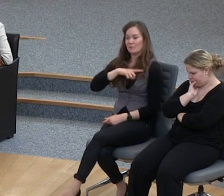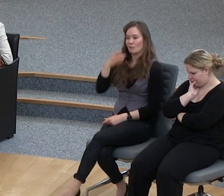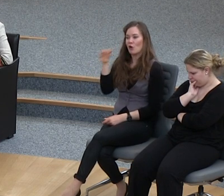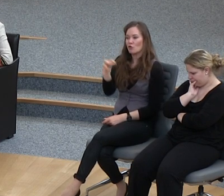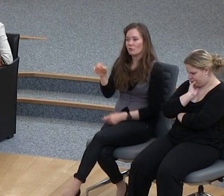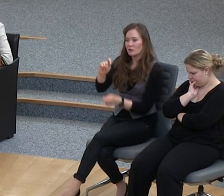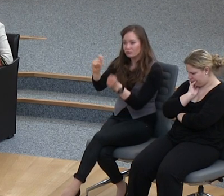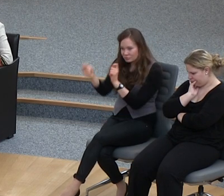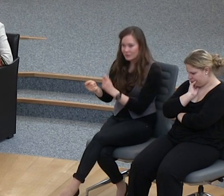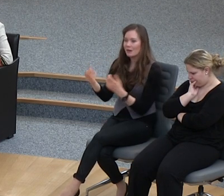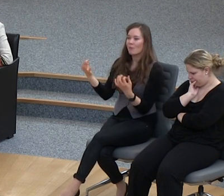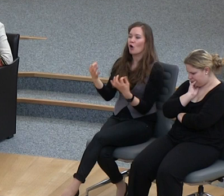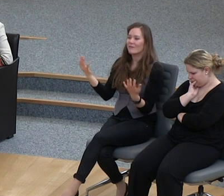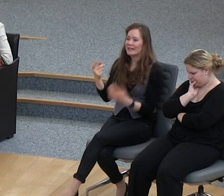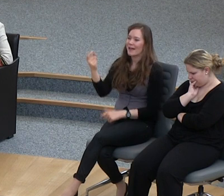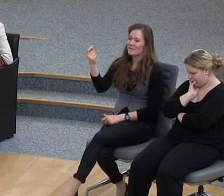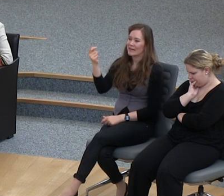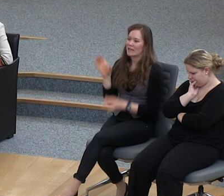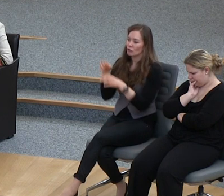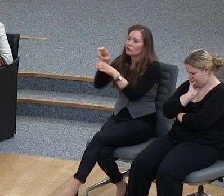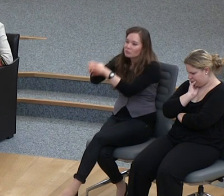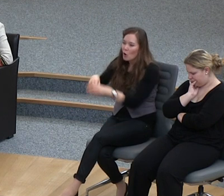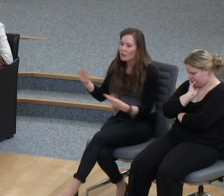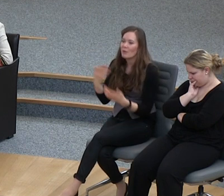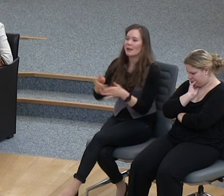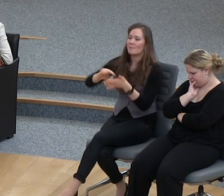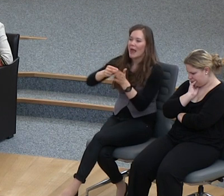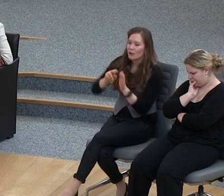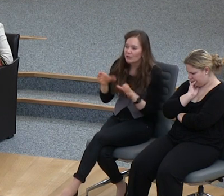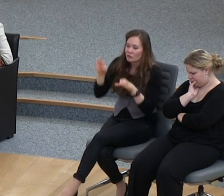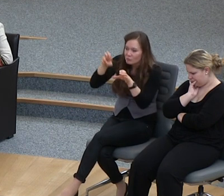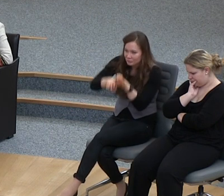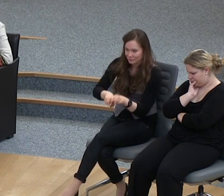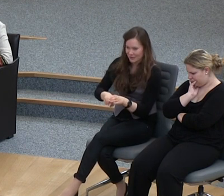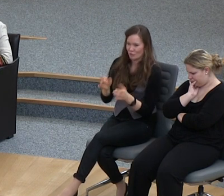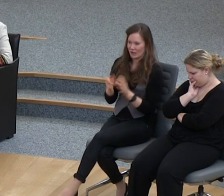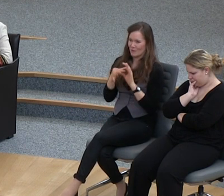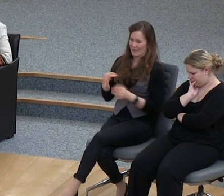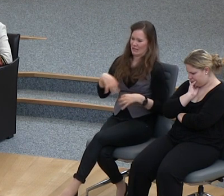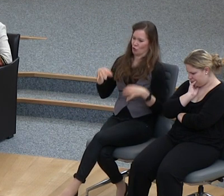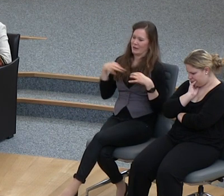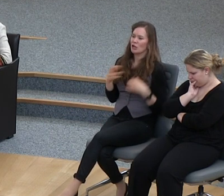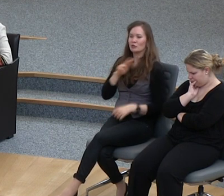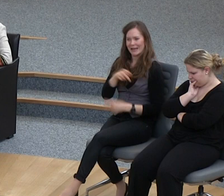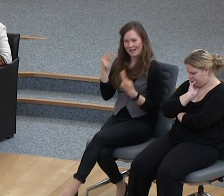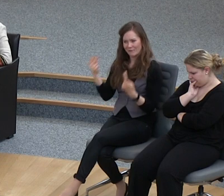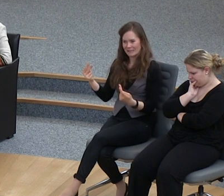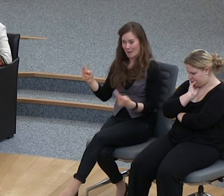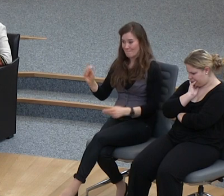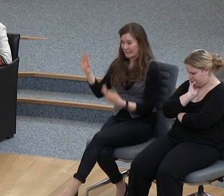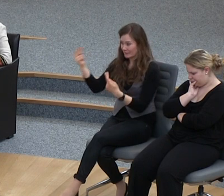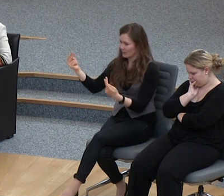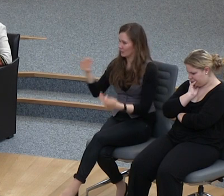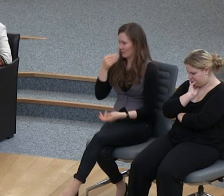muss ich in den Finanzausschuss. Das ist klar. Oder in den Planungsausschuss. Soziales und Gesundheit ist wichtig, aber nicht das